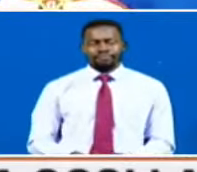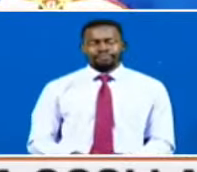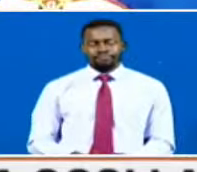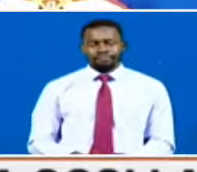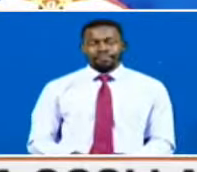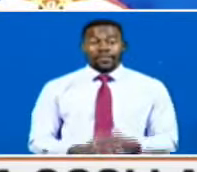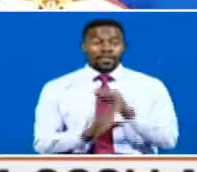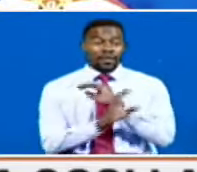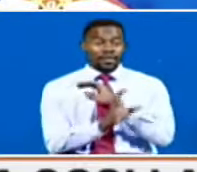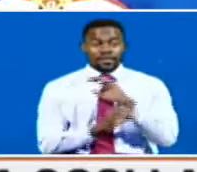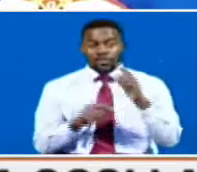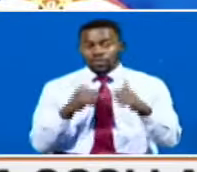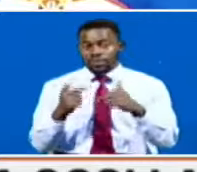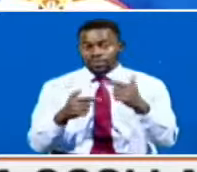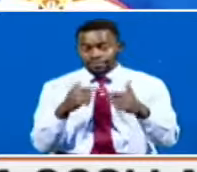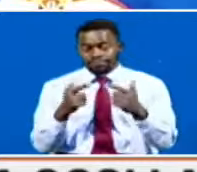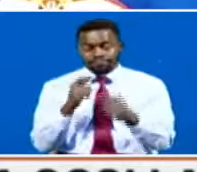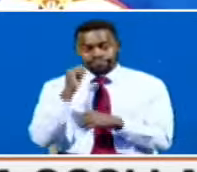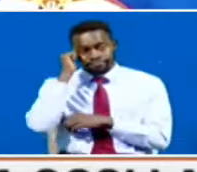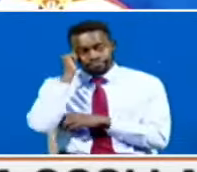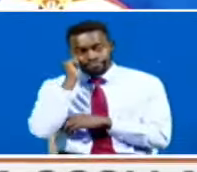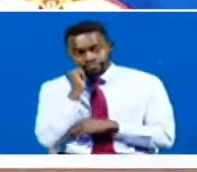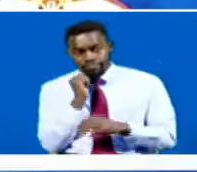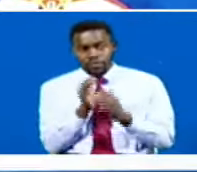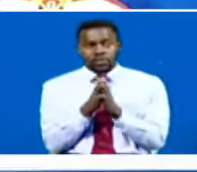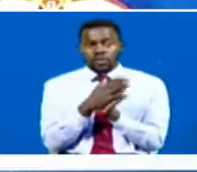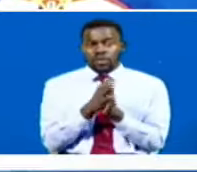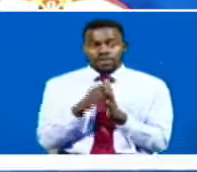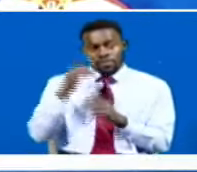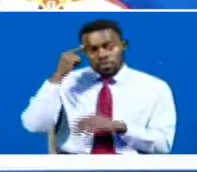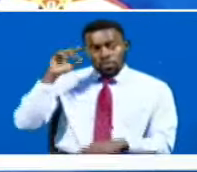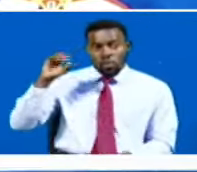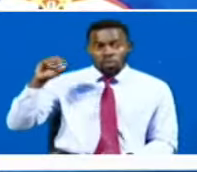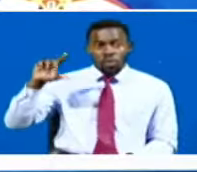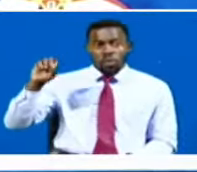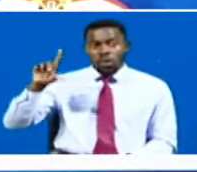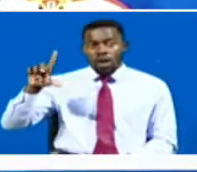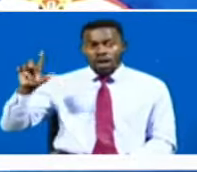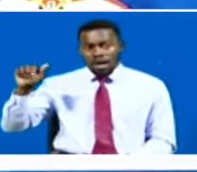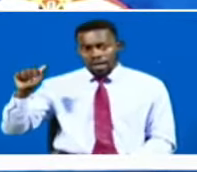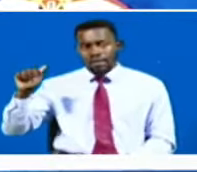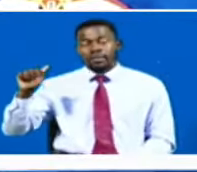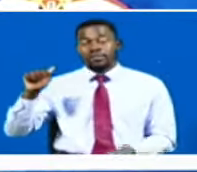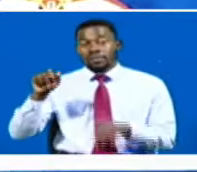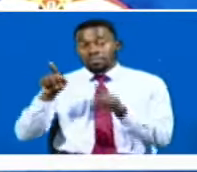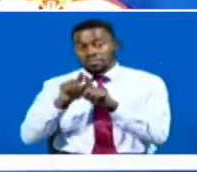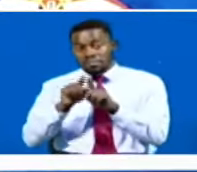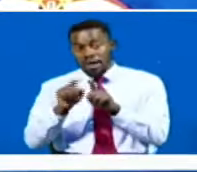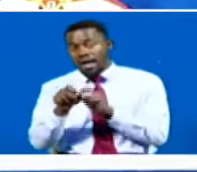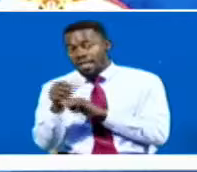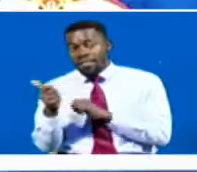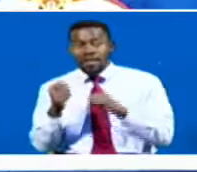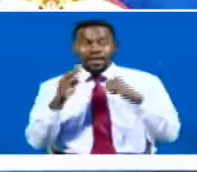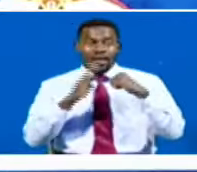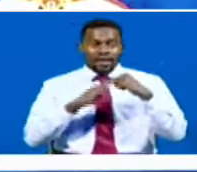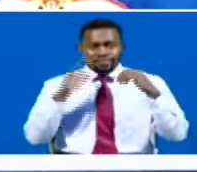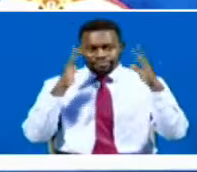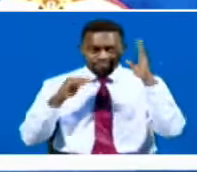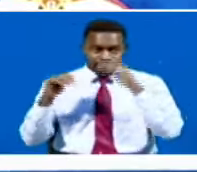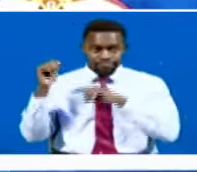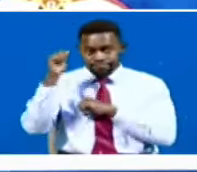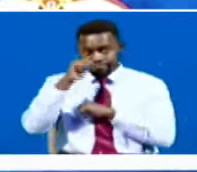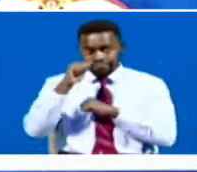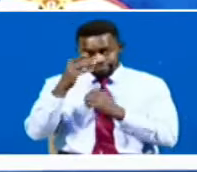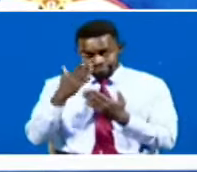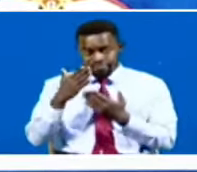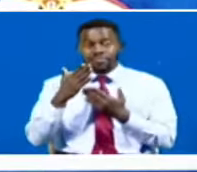Huku taifa likiendelea kuomboleza kifo cha aliyekuwa mkuu wa majeshi Jenerali Francis Ogolla na maafisa wengine 9 wa jeshi